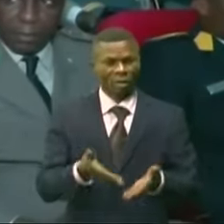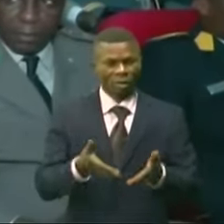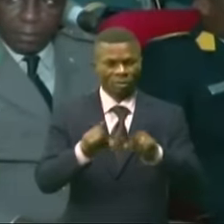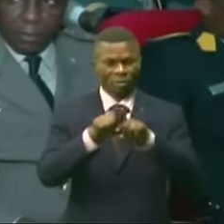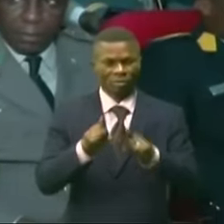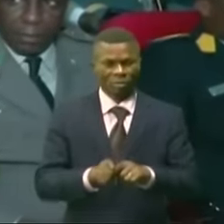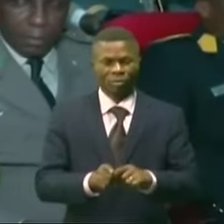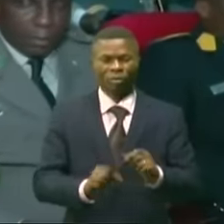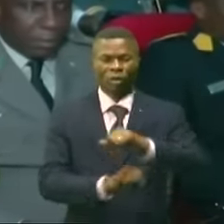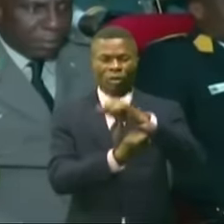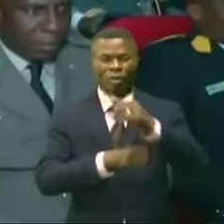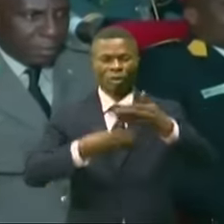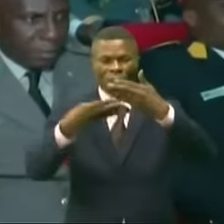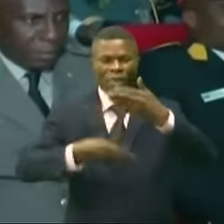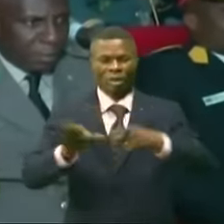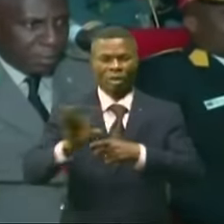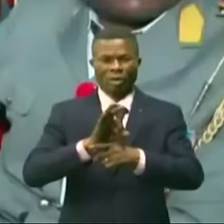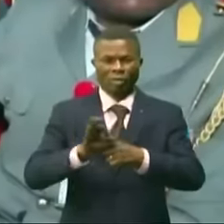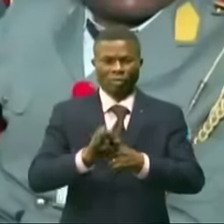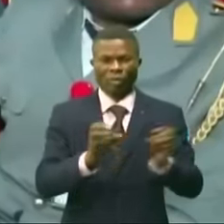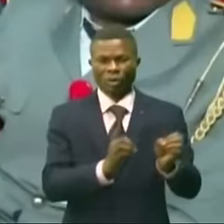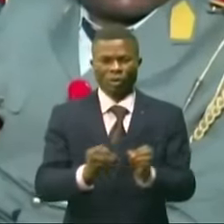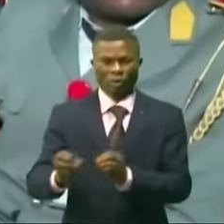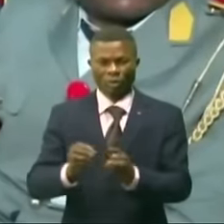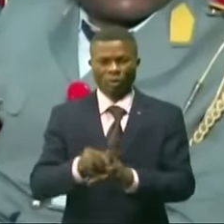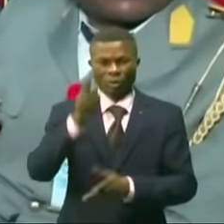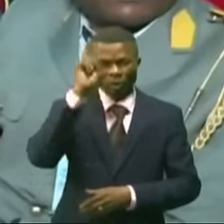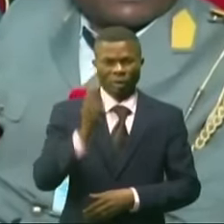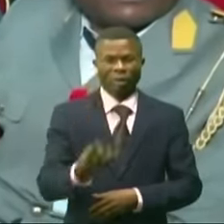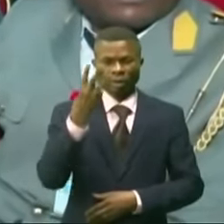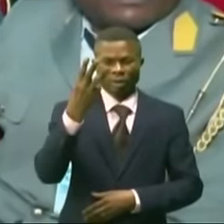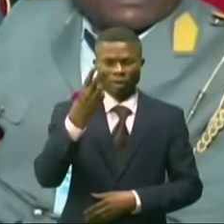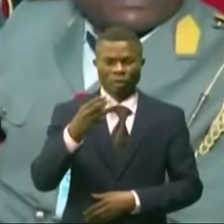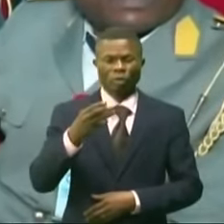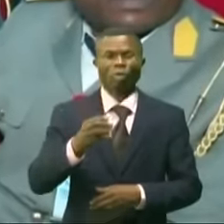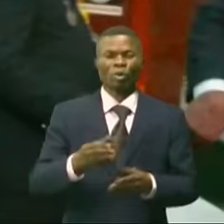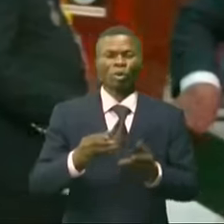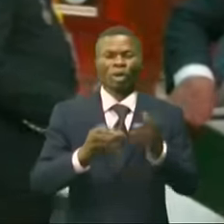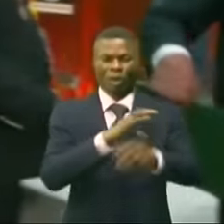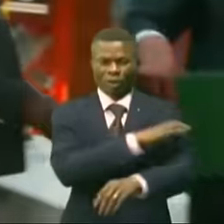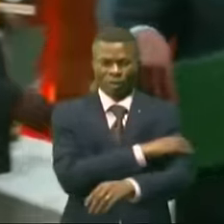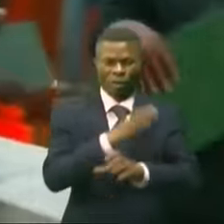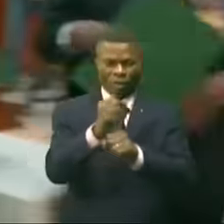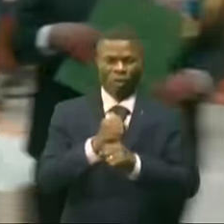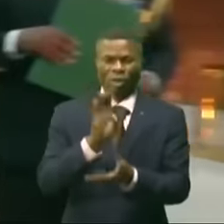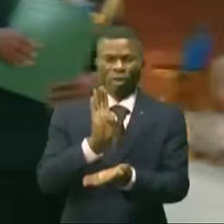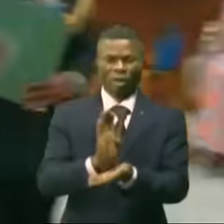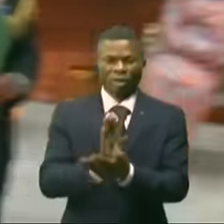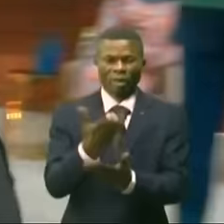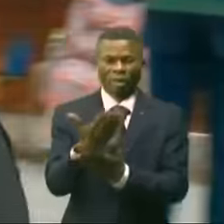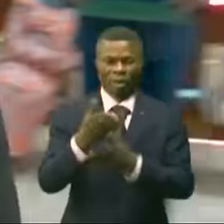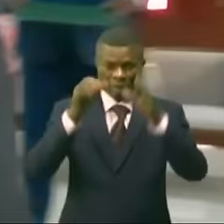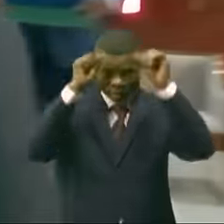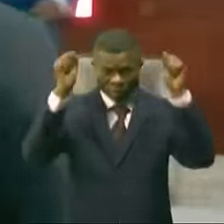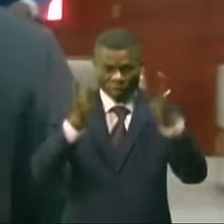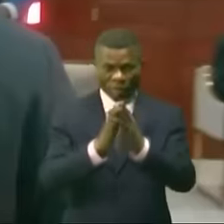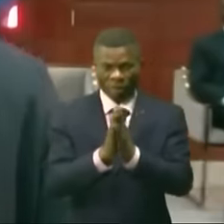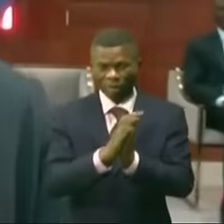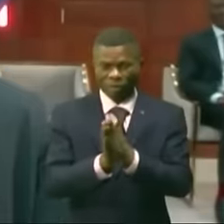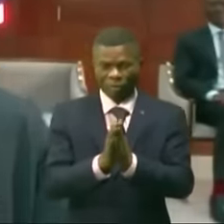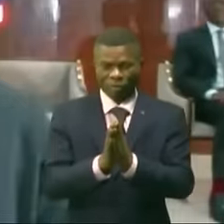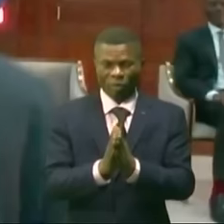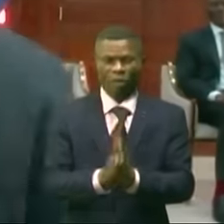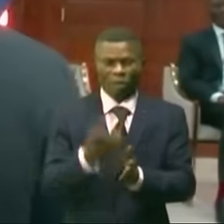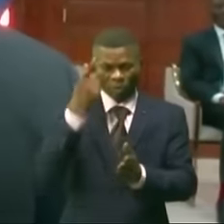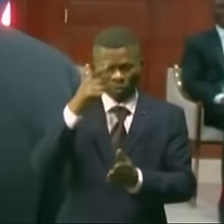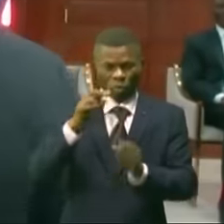marine de la 9e session ordinaire 203 Loréal civil ont reçu leur brevet des mains du président de l'Assemblée nationale